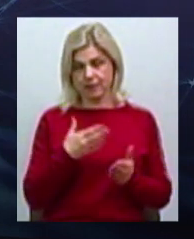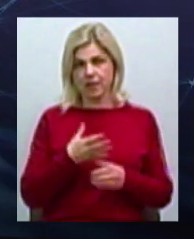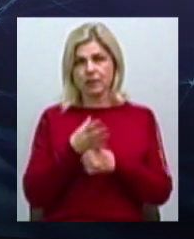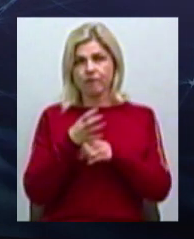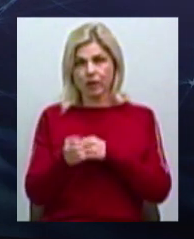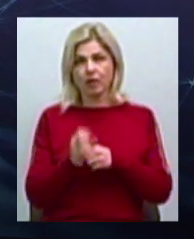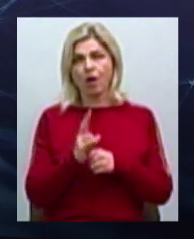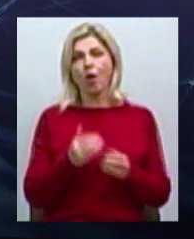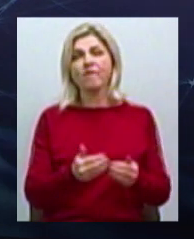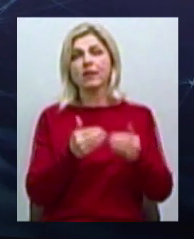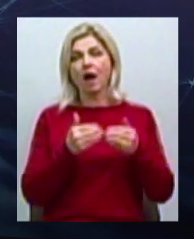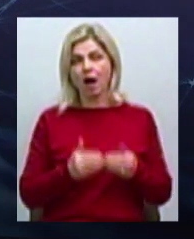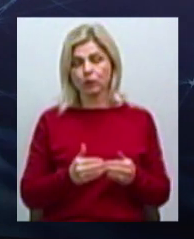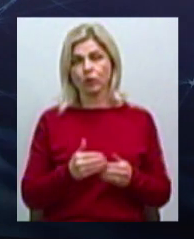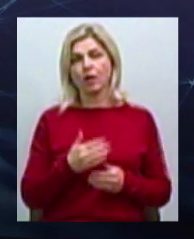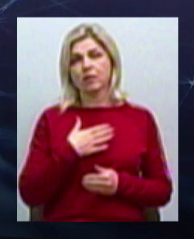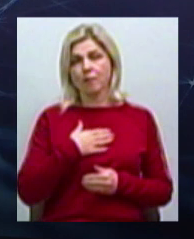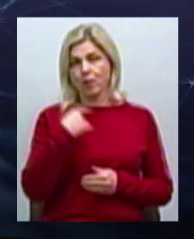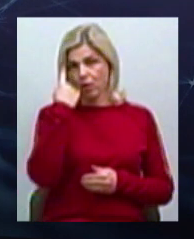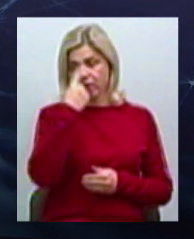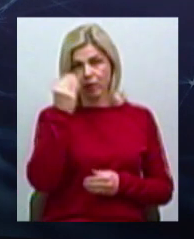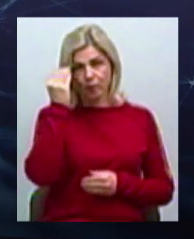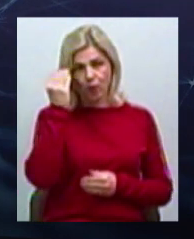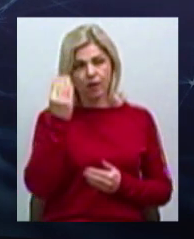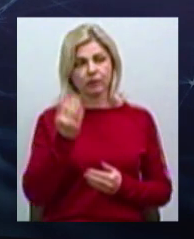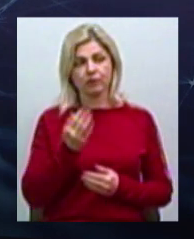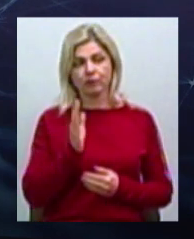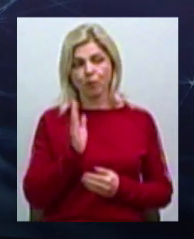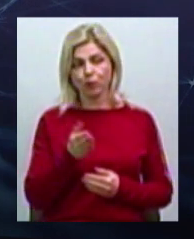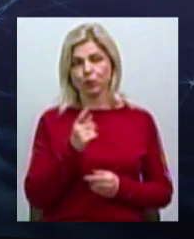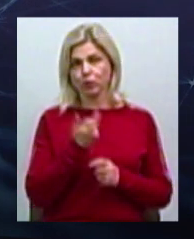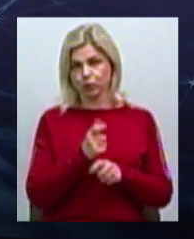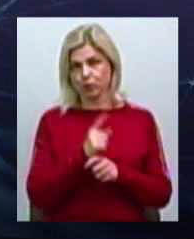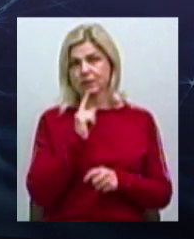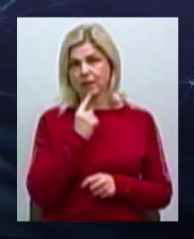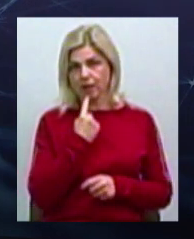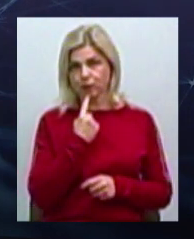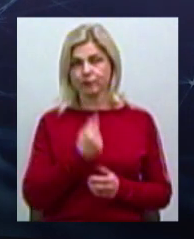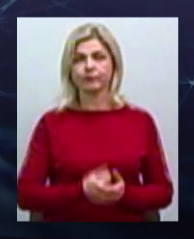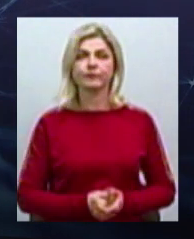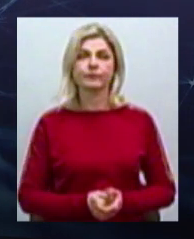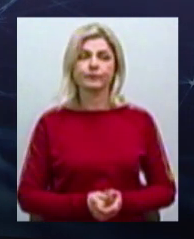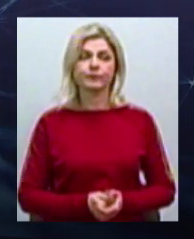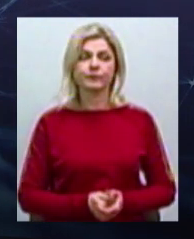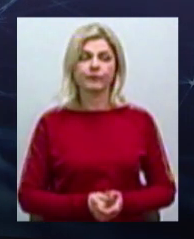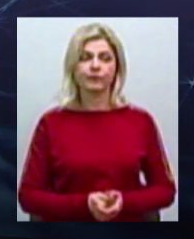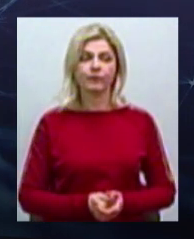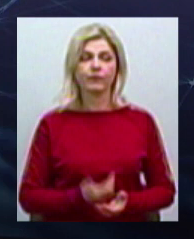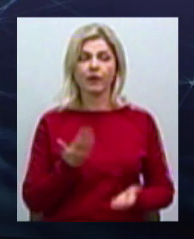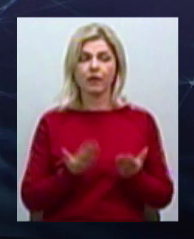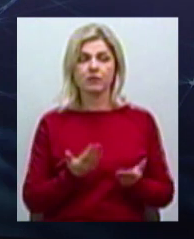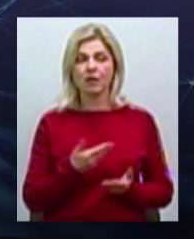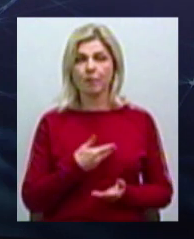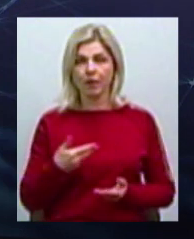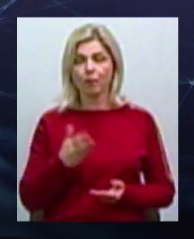до відкату, на мій особистий погляд, буде доволі складно. Але якщо ми будемо